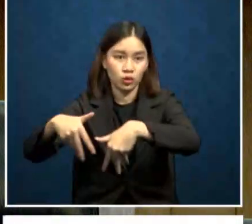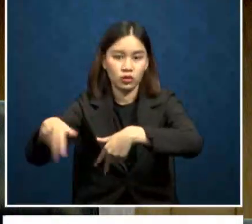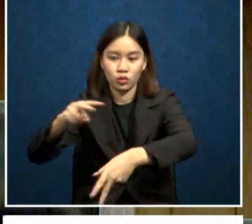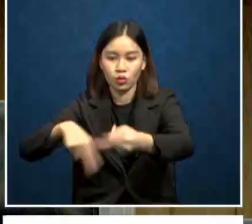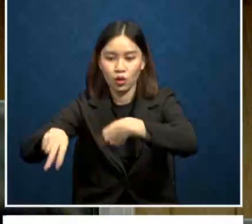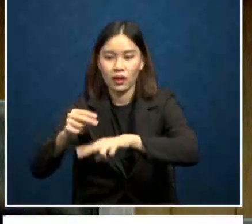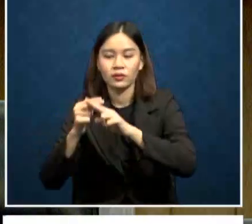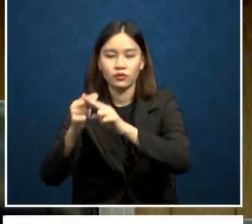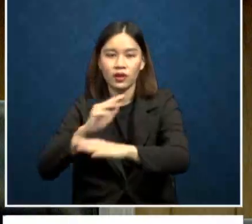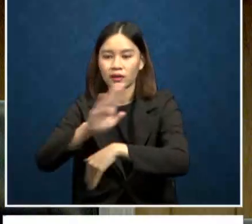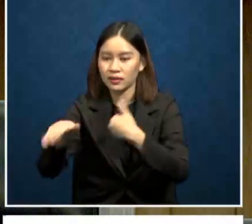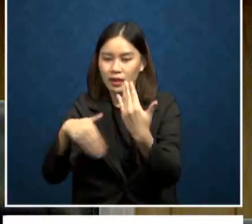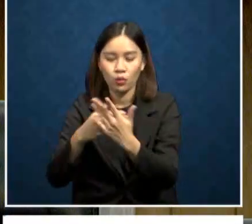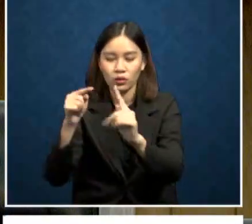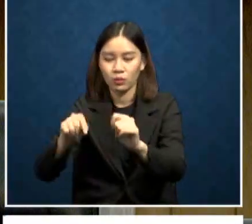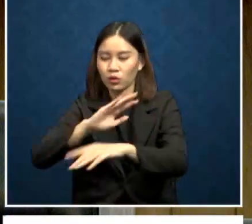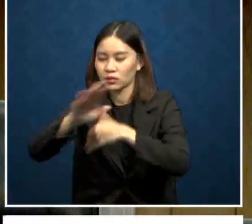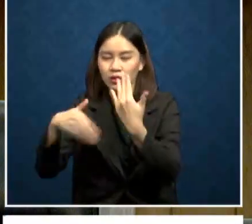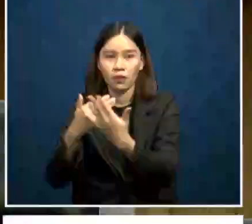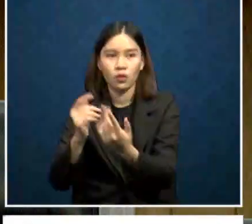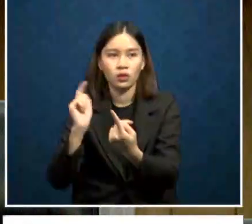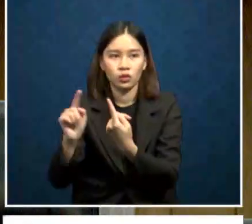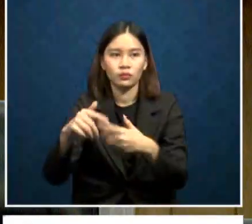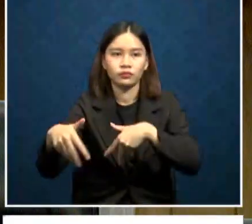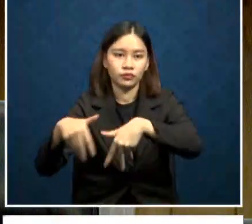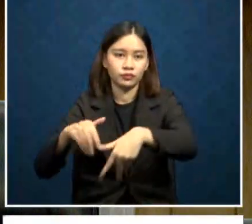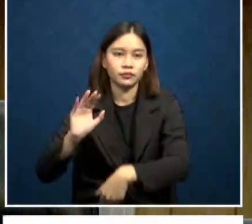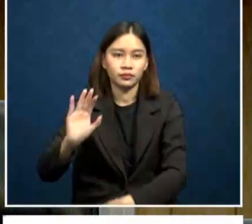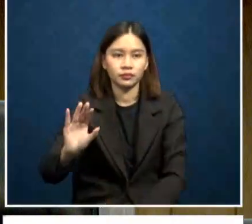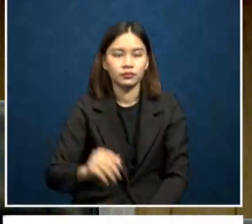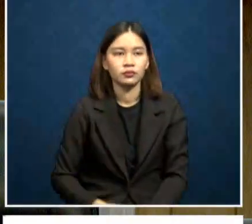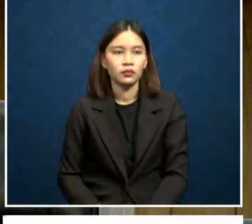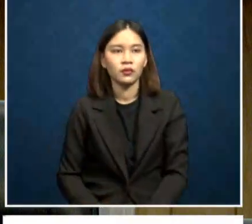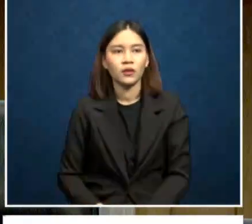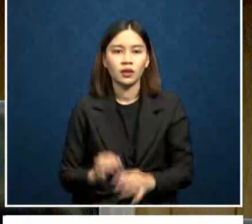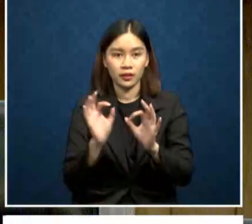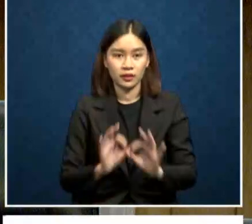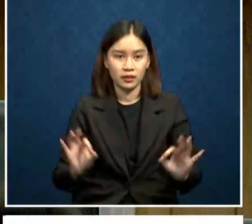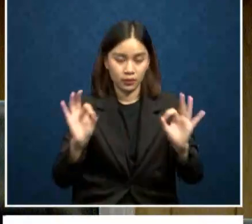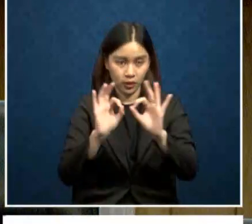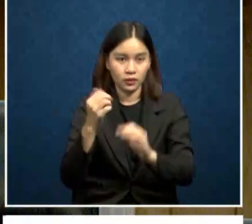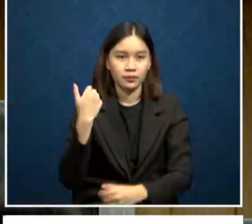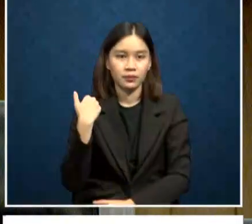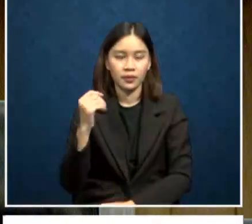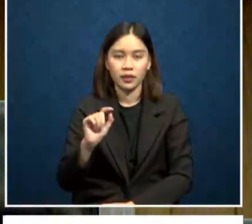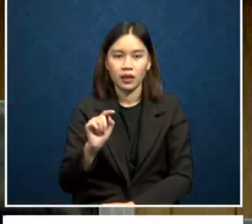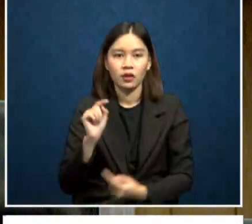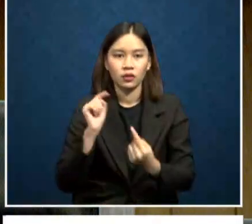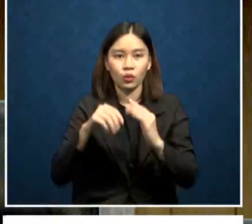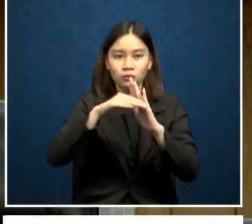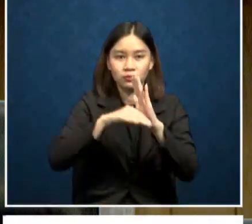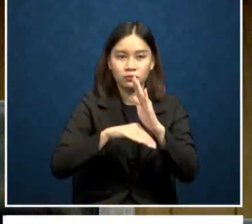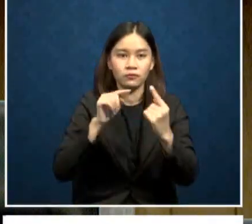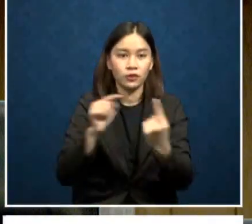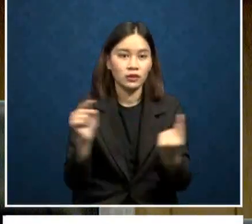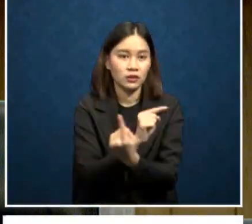ที่เป็นภาพรวมของทั้งตำบลในภาคชุมชนประเด็นสำคัญยังมีอีกครับว่ามีกลไกประชา